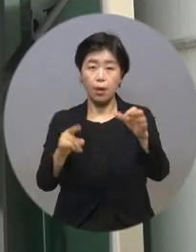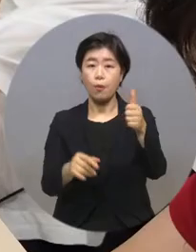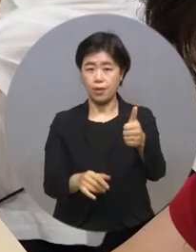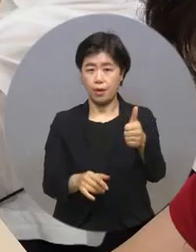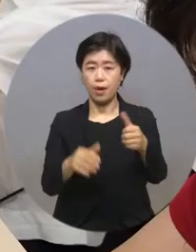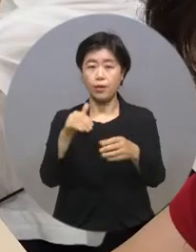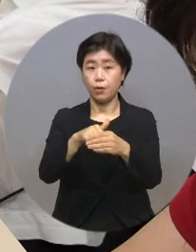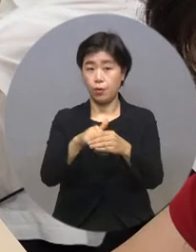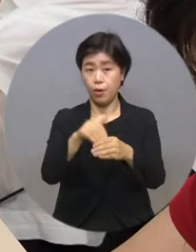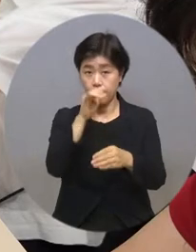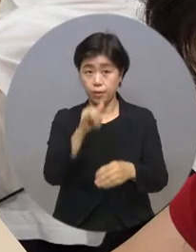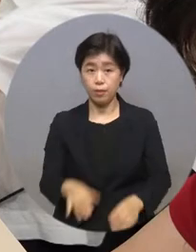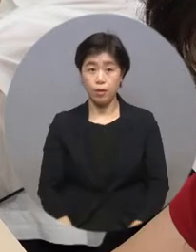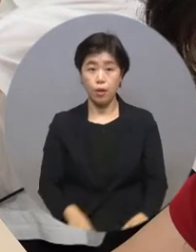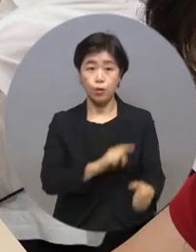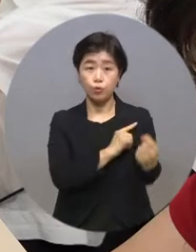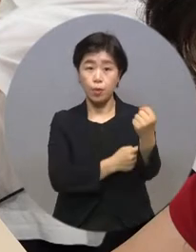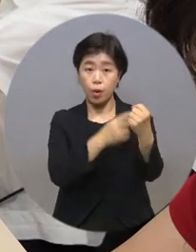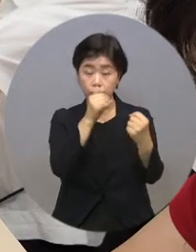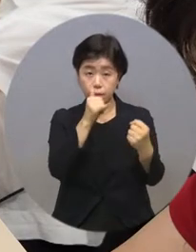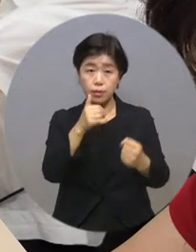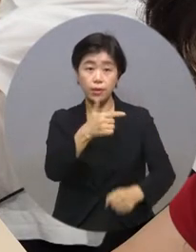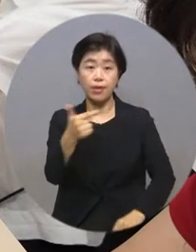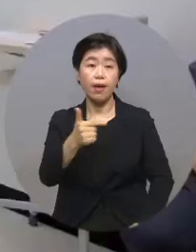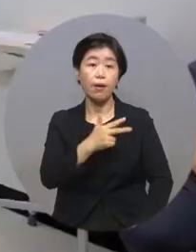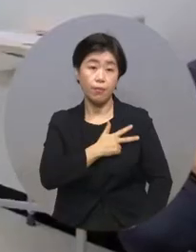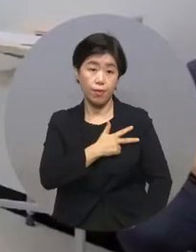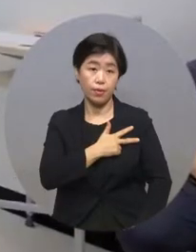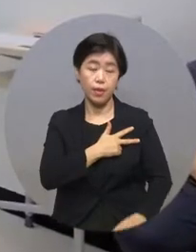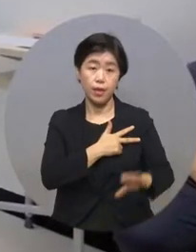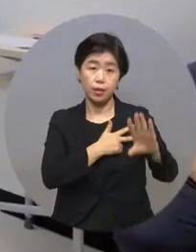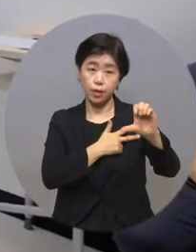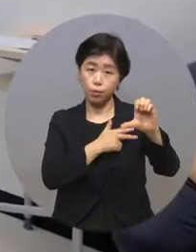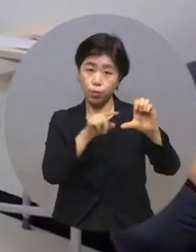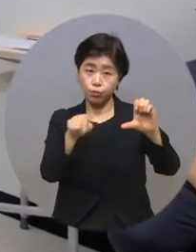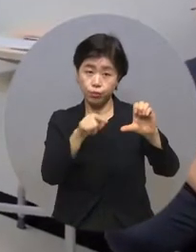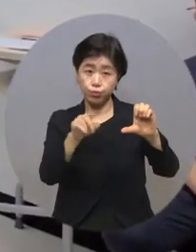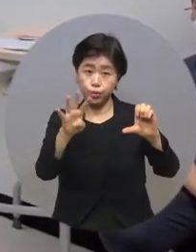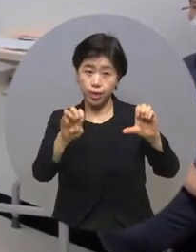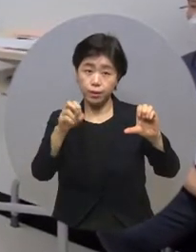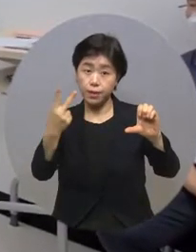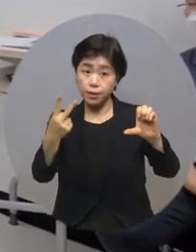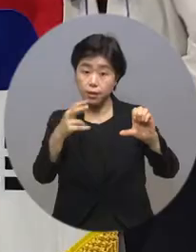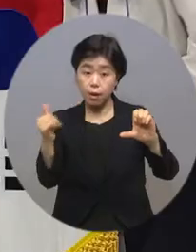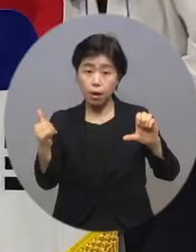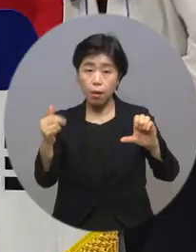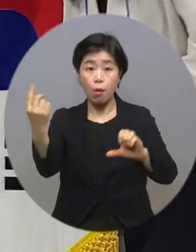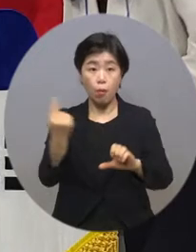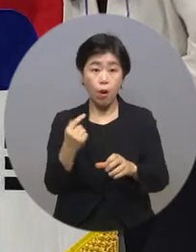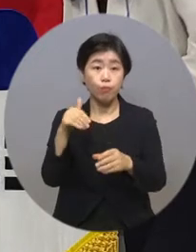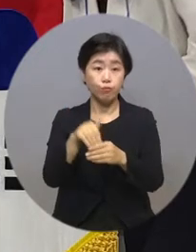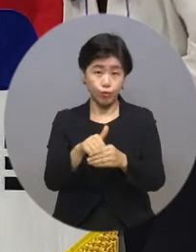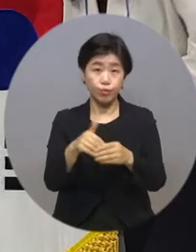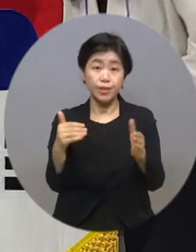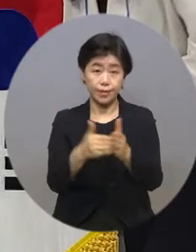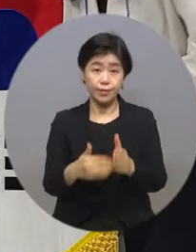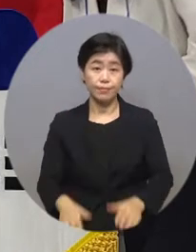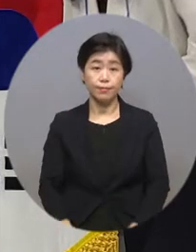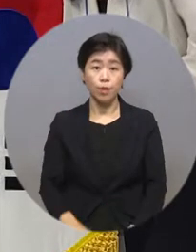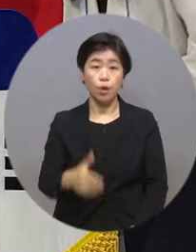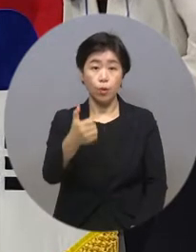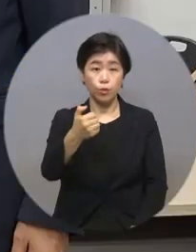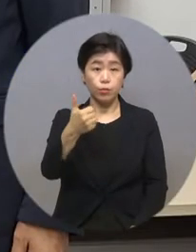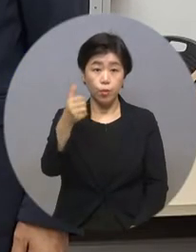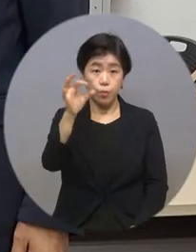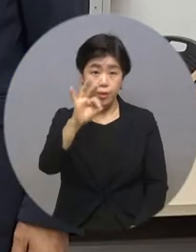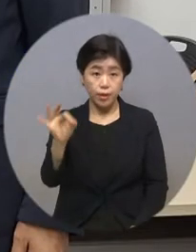진행했습니다. 투표권이 있는 대의원 45명 중 42명 출석, 93%의 높은 투표를 보인 가운데 55%의